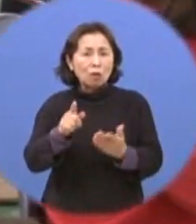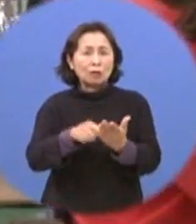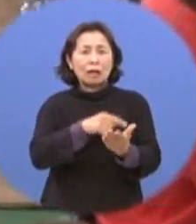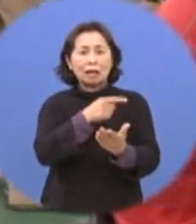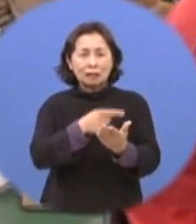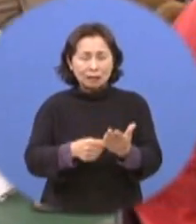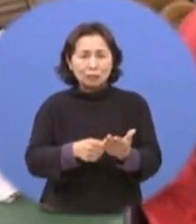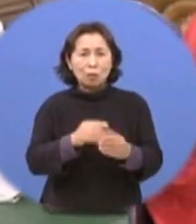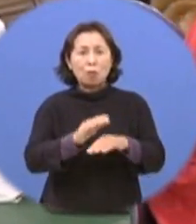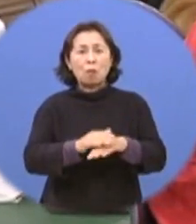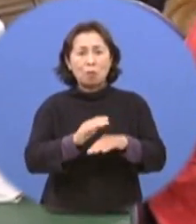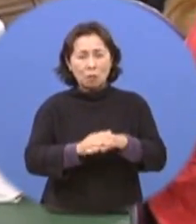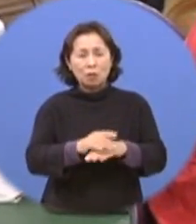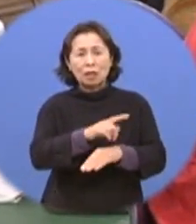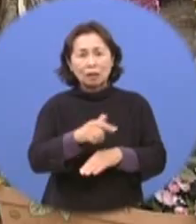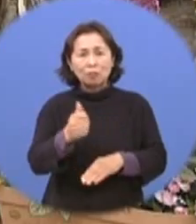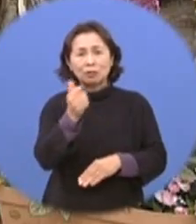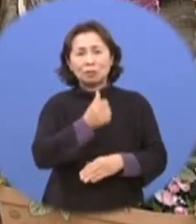ます